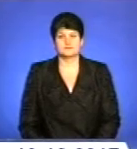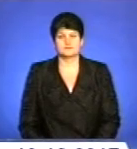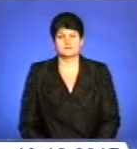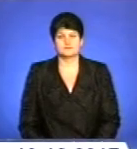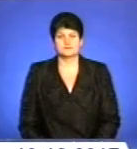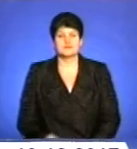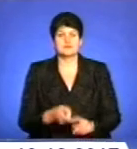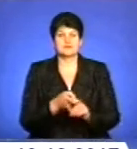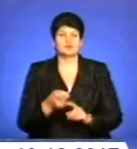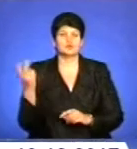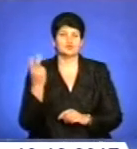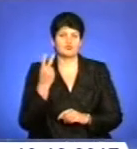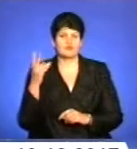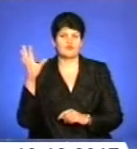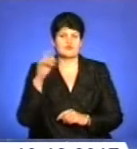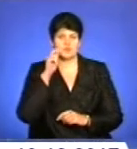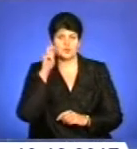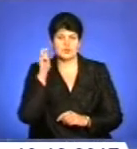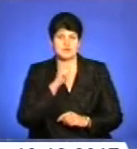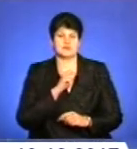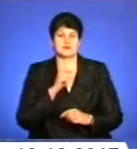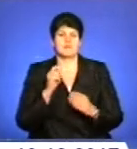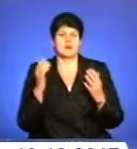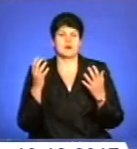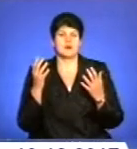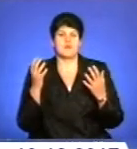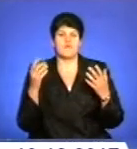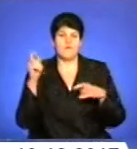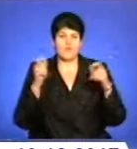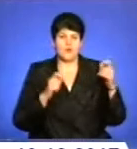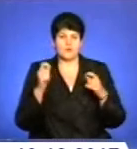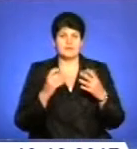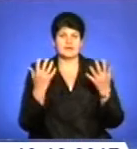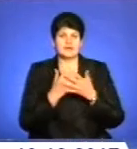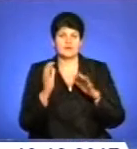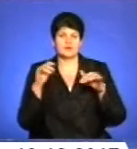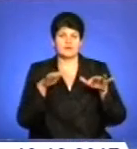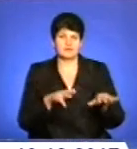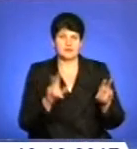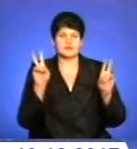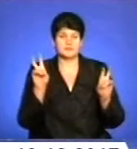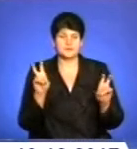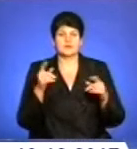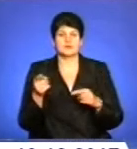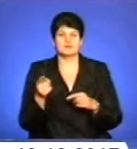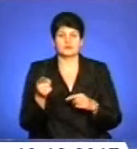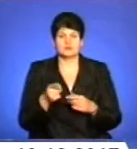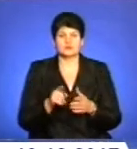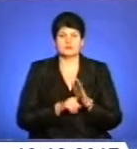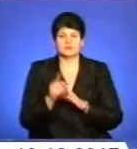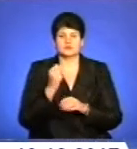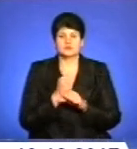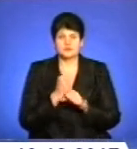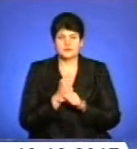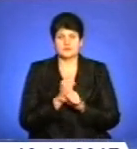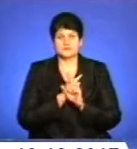У рамках другого всеукраїнського форуму «Кінохвиля» у Тернополі на маршрут вийшов ексклюзивний тролейбус. Всередині розмістили